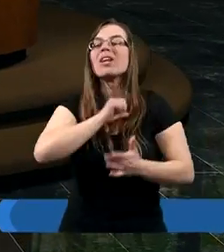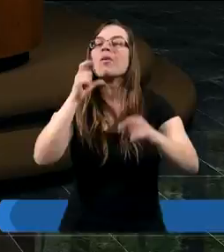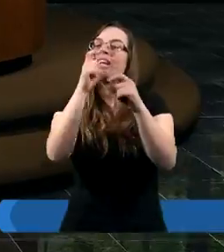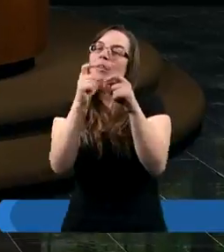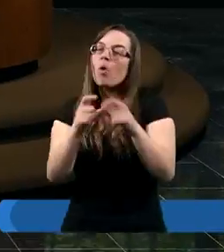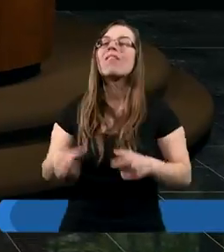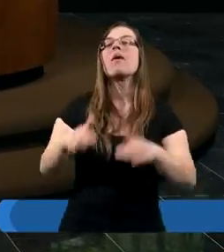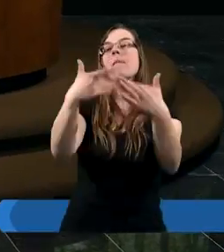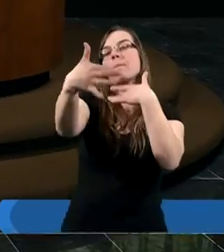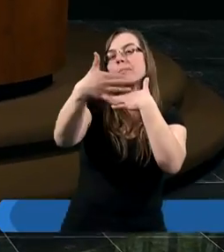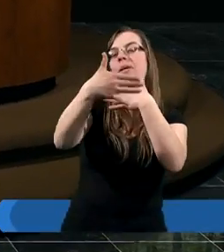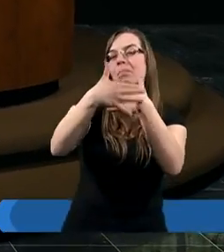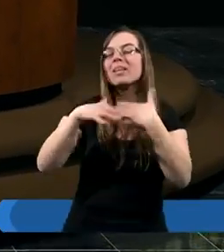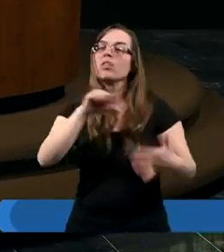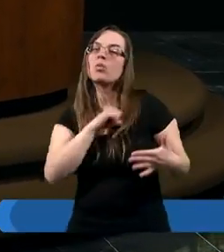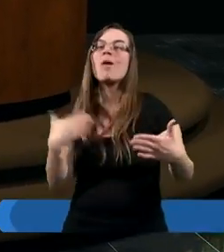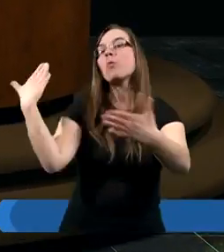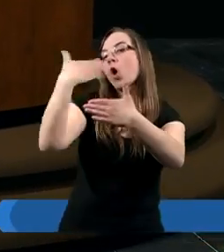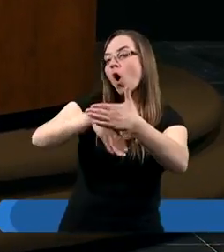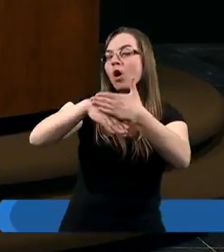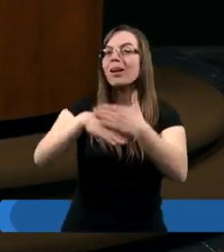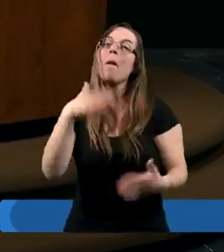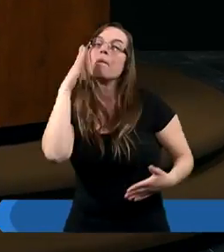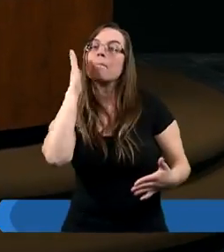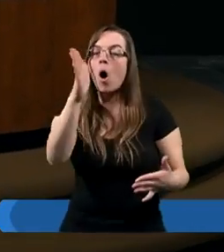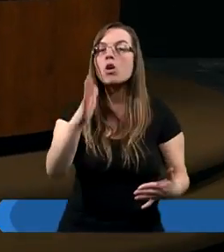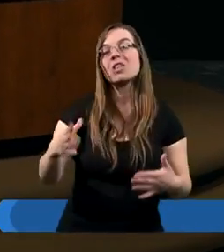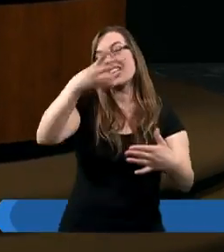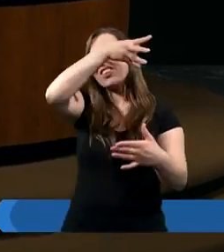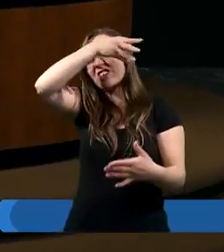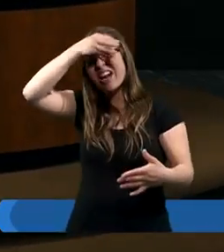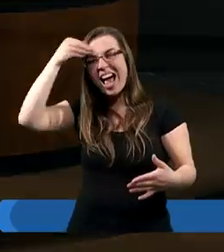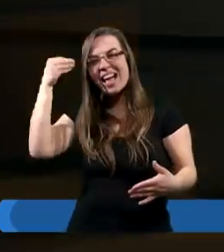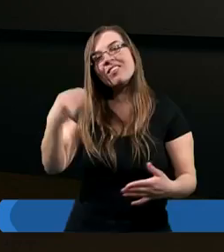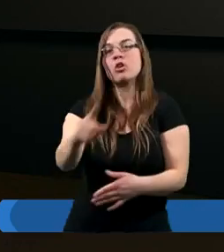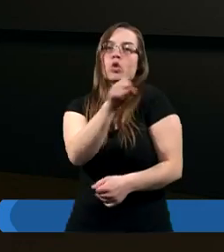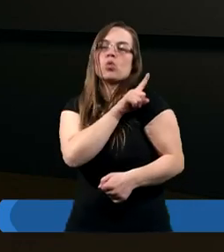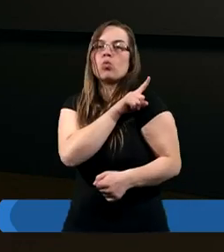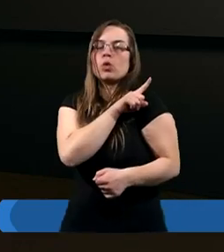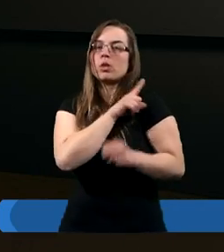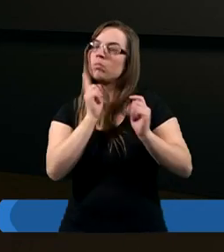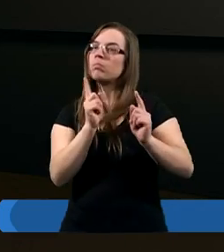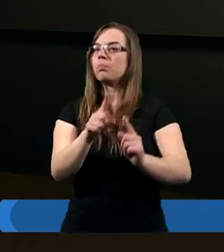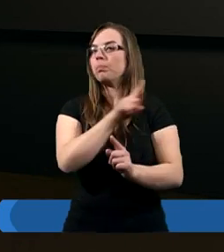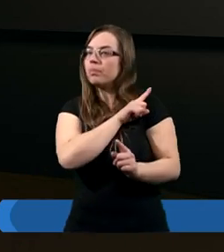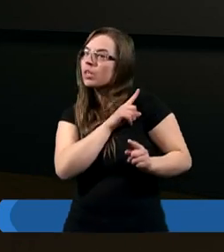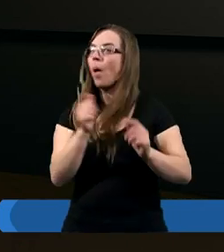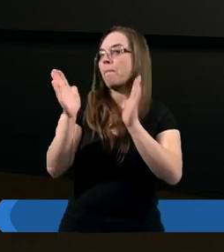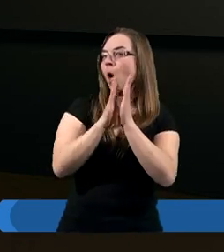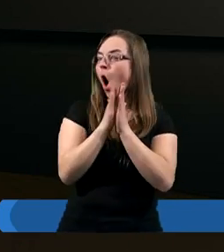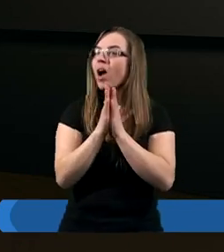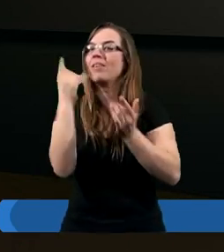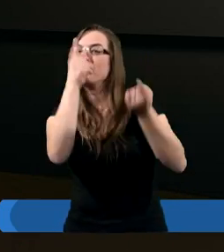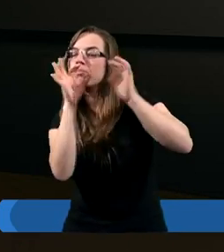słowami: przybliżył się koniec. Bądźcie trzeźwi, czujni, abyście mogli się modlić. A